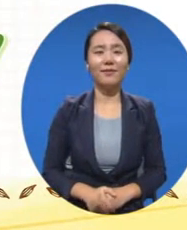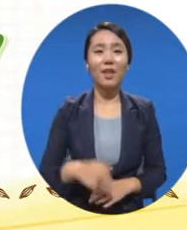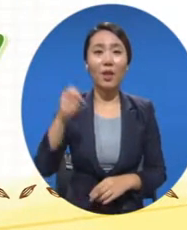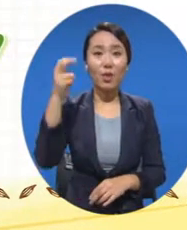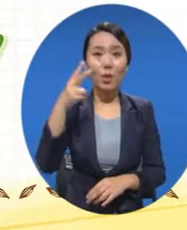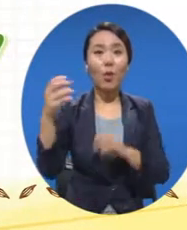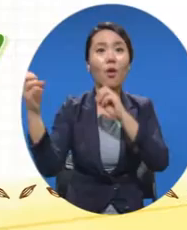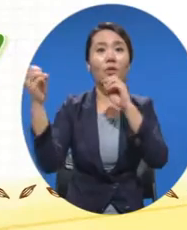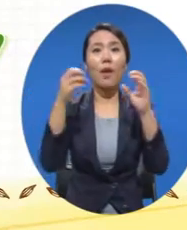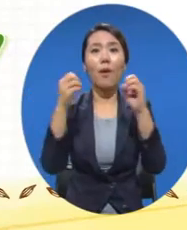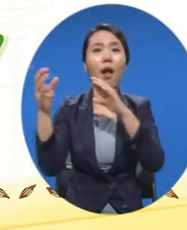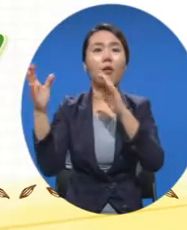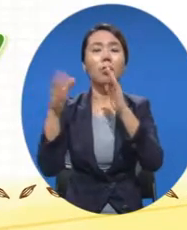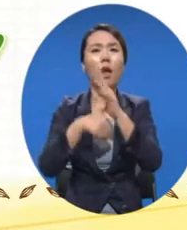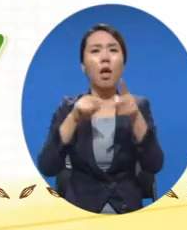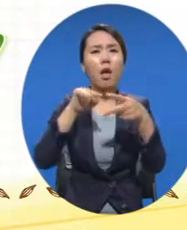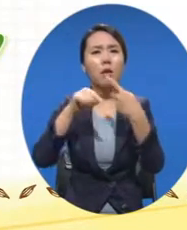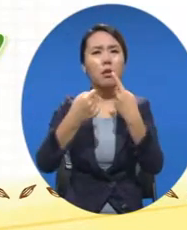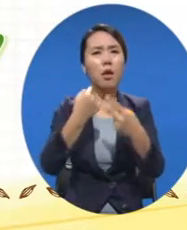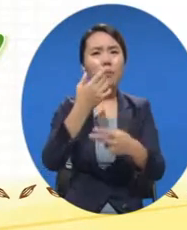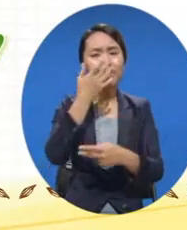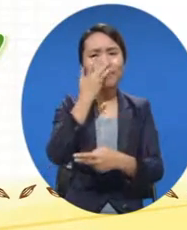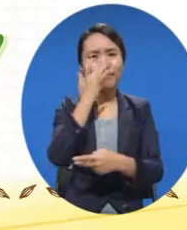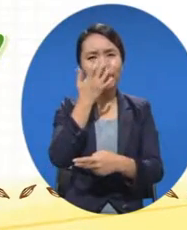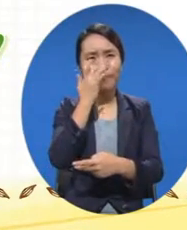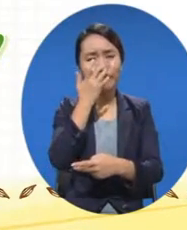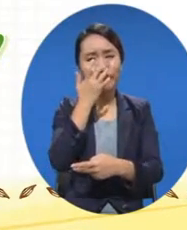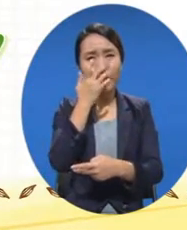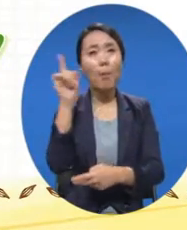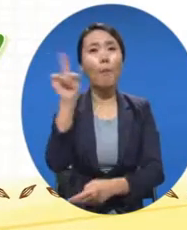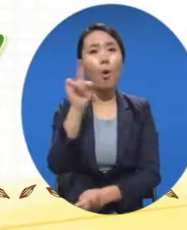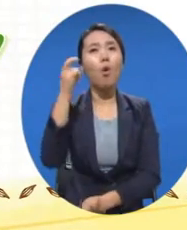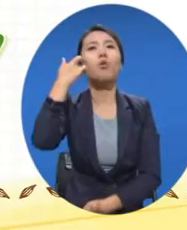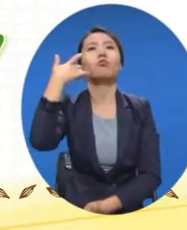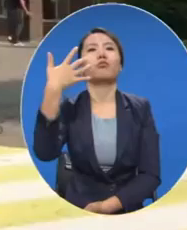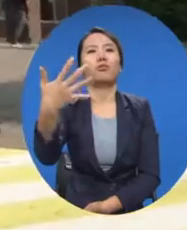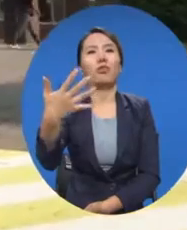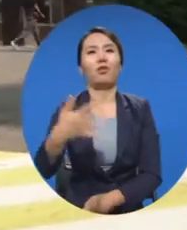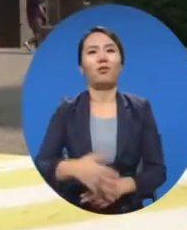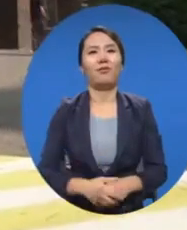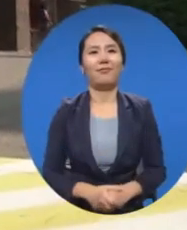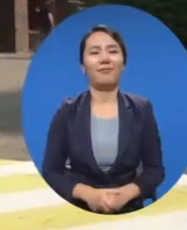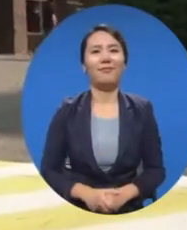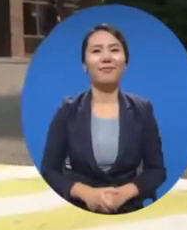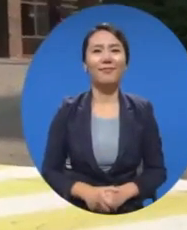그리고 대화 중에는 이해 안 되는 게 있는지 물어봐 주는 게 좋습니다.